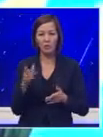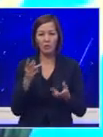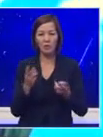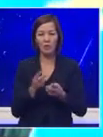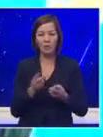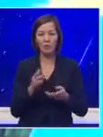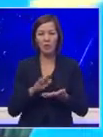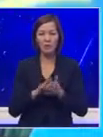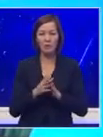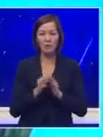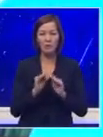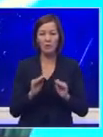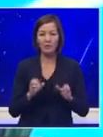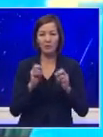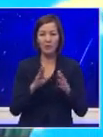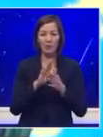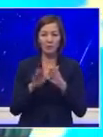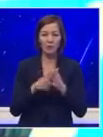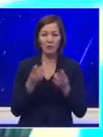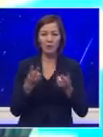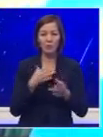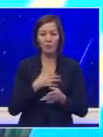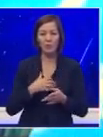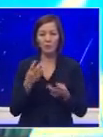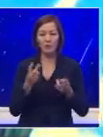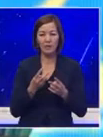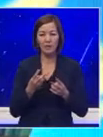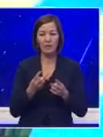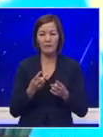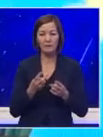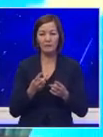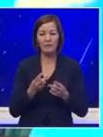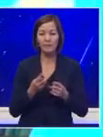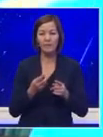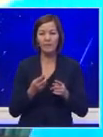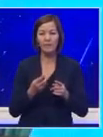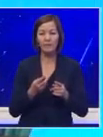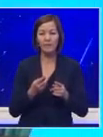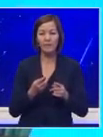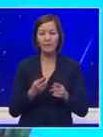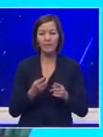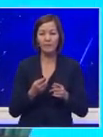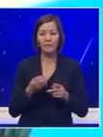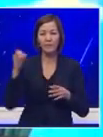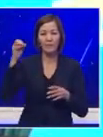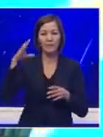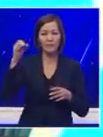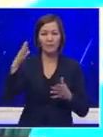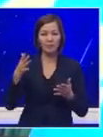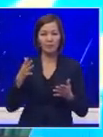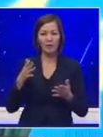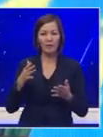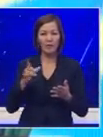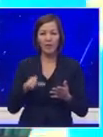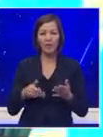жағдай балалардың қауіпсіздігі болған үшін бұның алтай мәшкі болды. Бірінші ретте светпен бағанағы